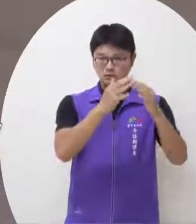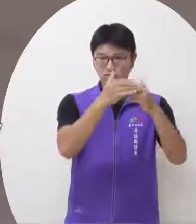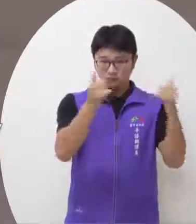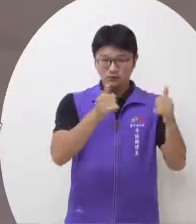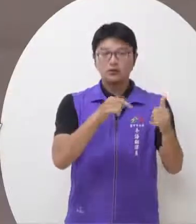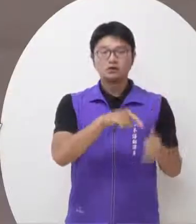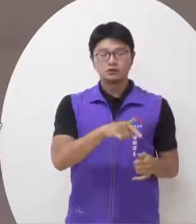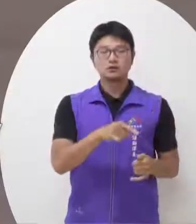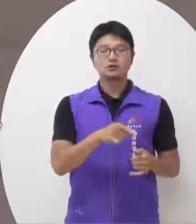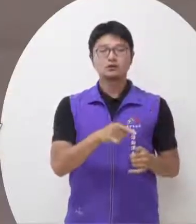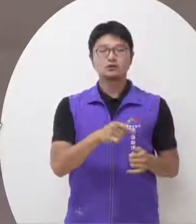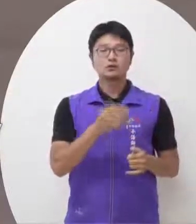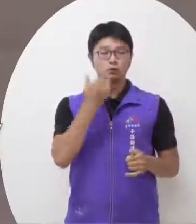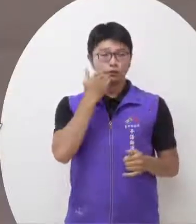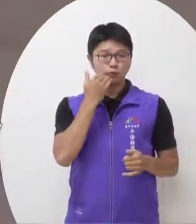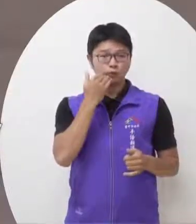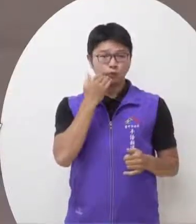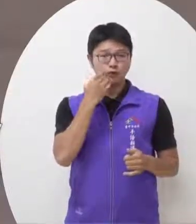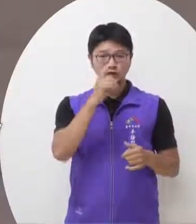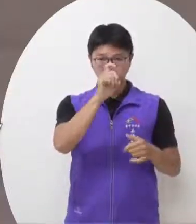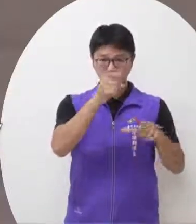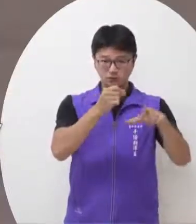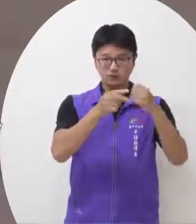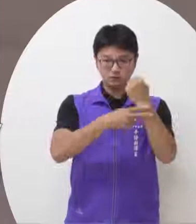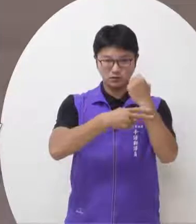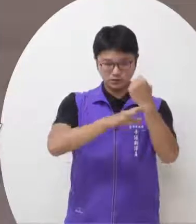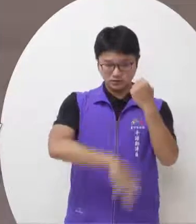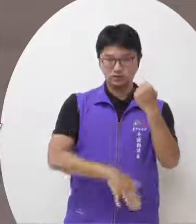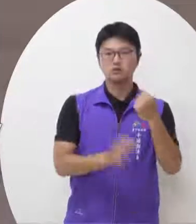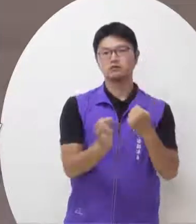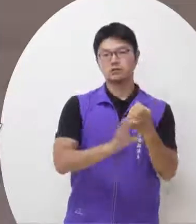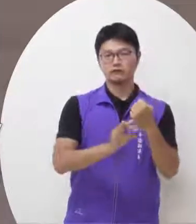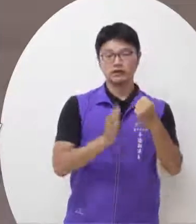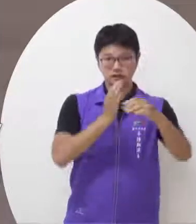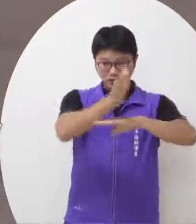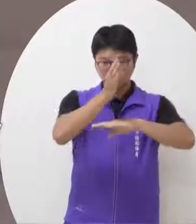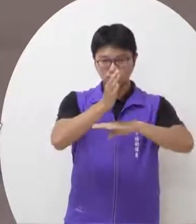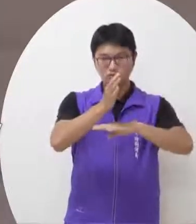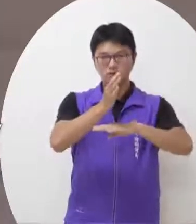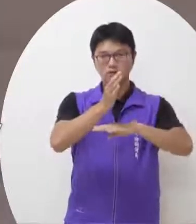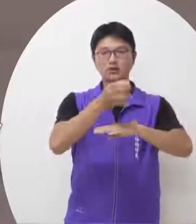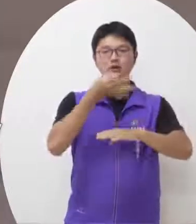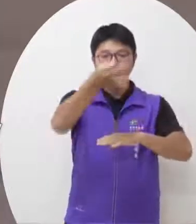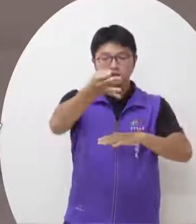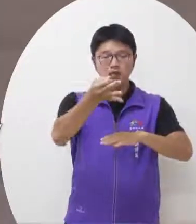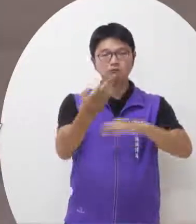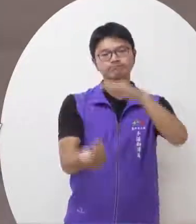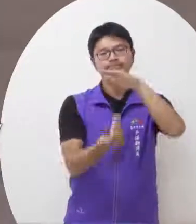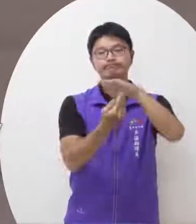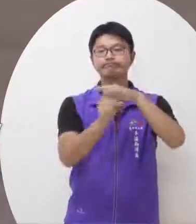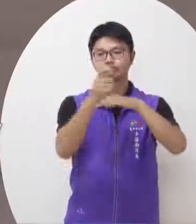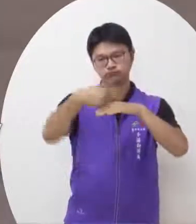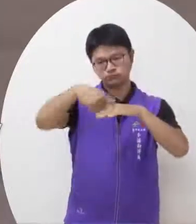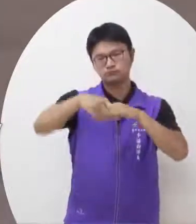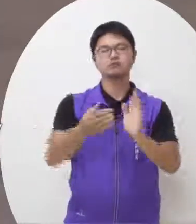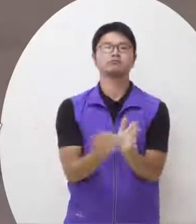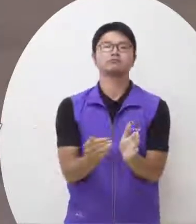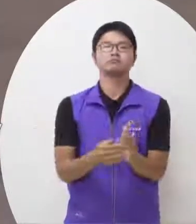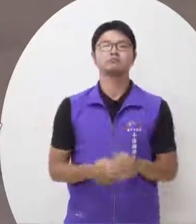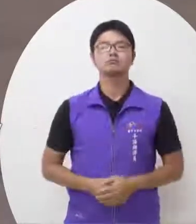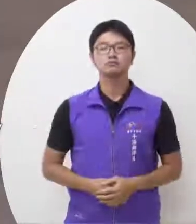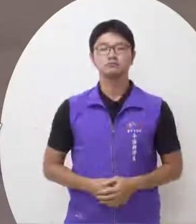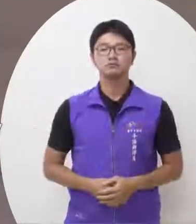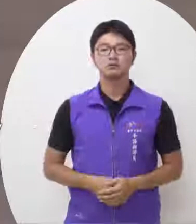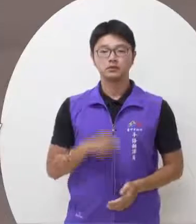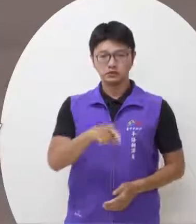那你超过十公里面积，超过十公里最多只收10块钱，所以